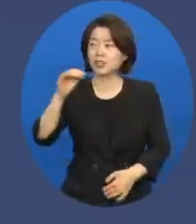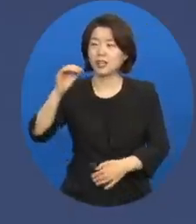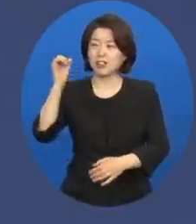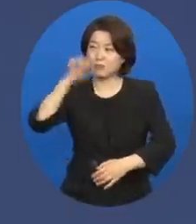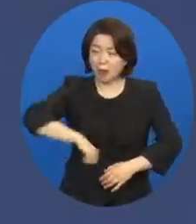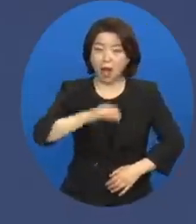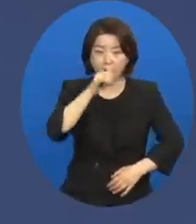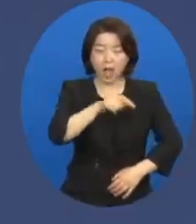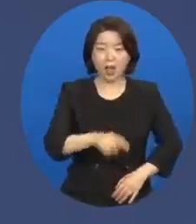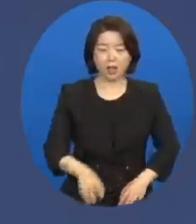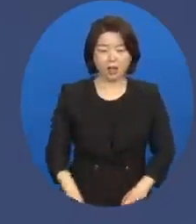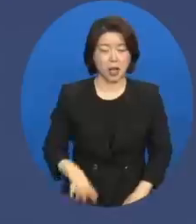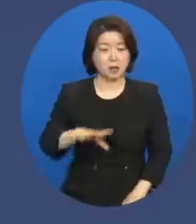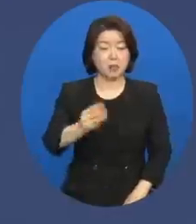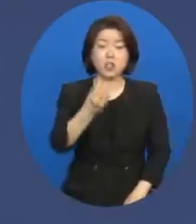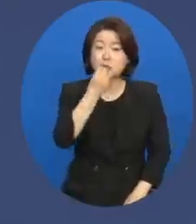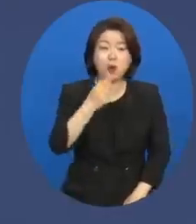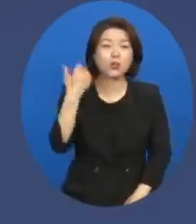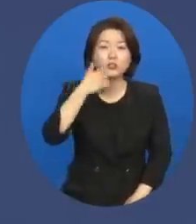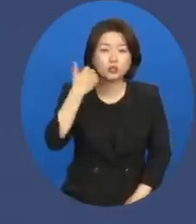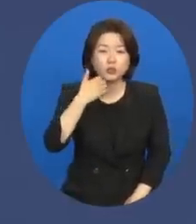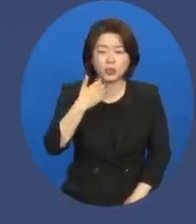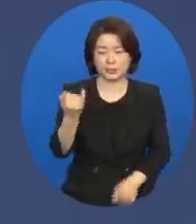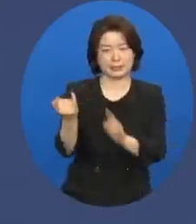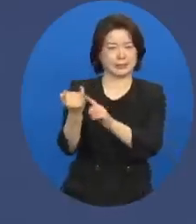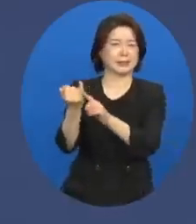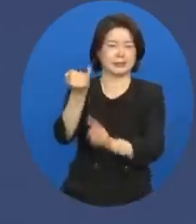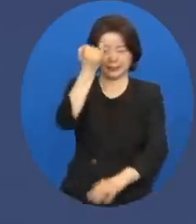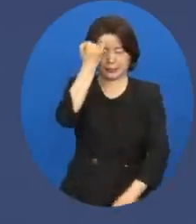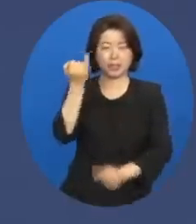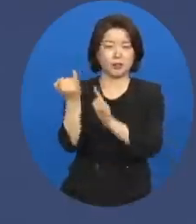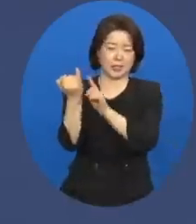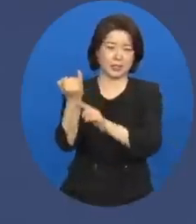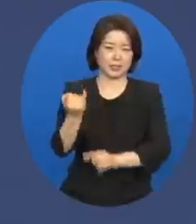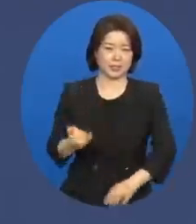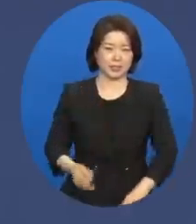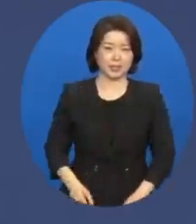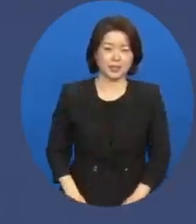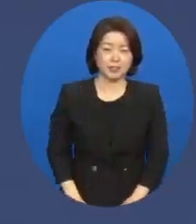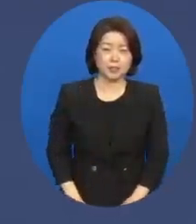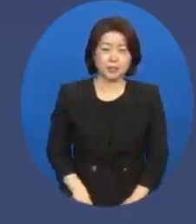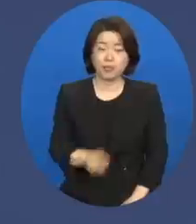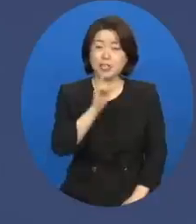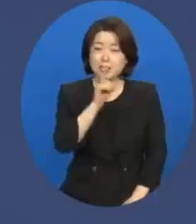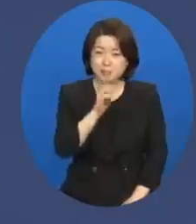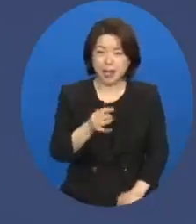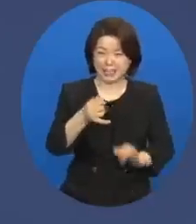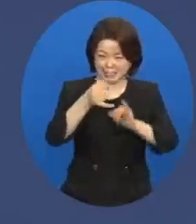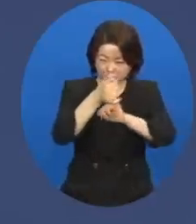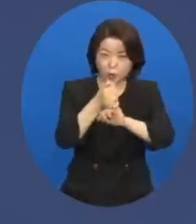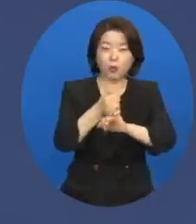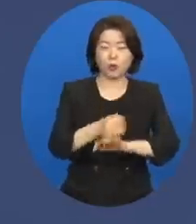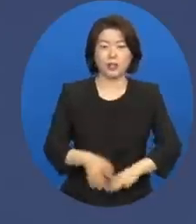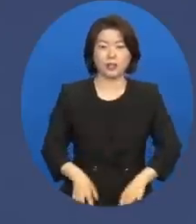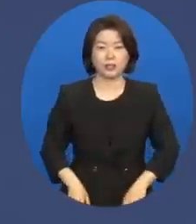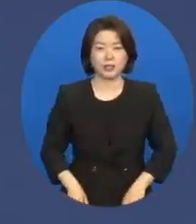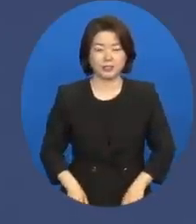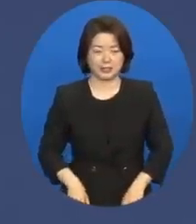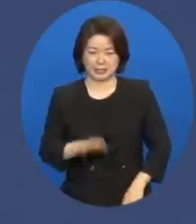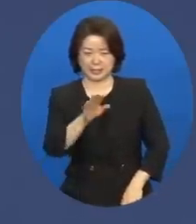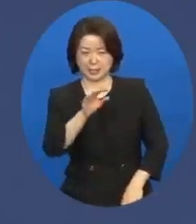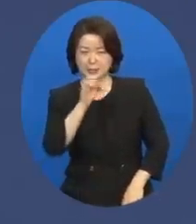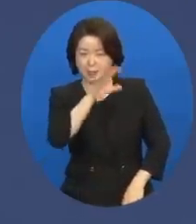선악과 열매를 먼저 먹은 건 하와 누님이었습니다. 이 얘기를 꼭 짚지 않으려고